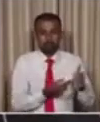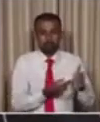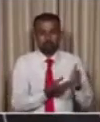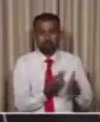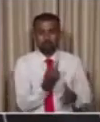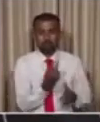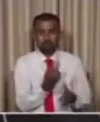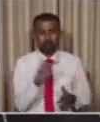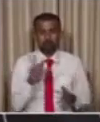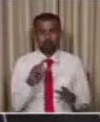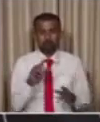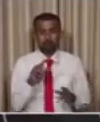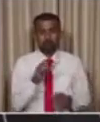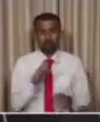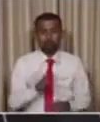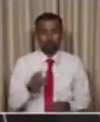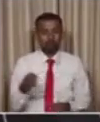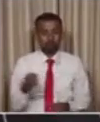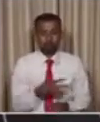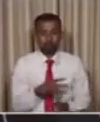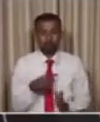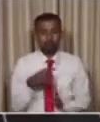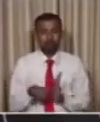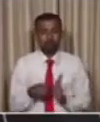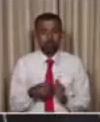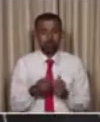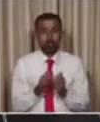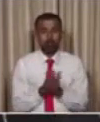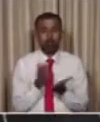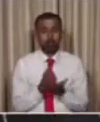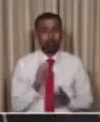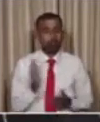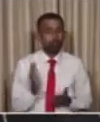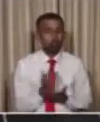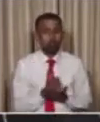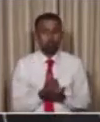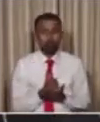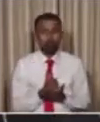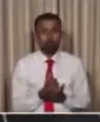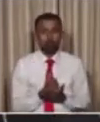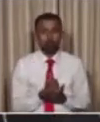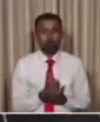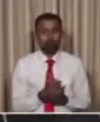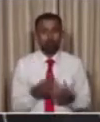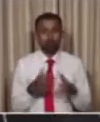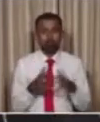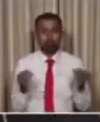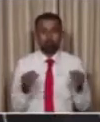2023 11/31 වෙනකොට රටේ මුළු බැංක පද්ධතියේ අක්‍රිය ණය ප්‍රමාණය